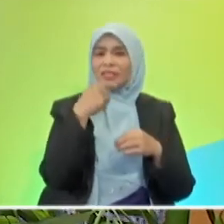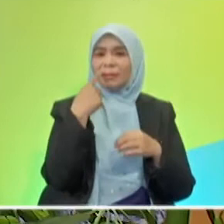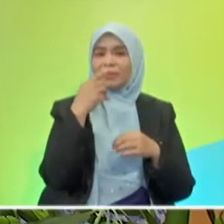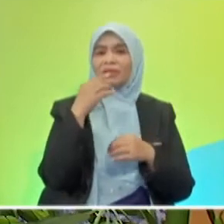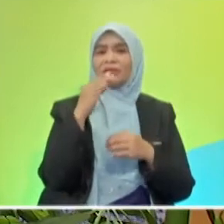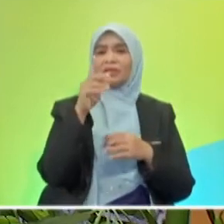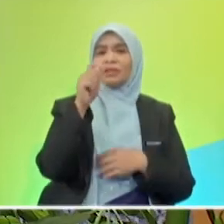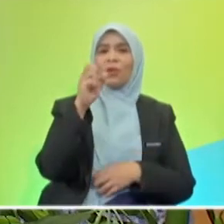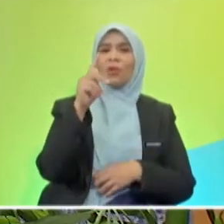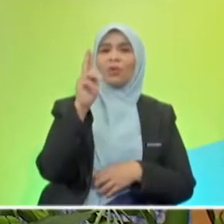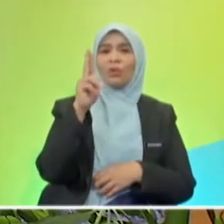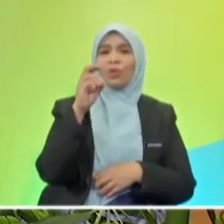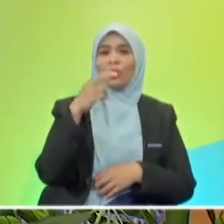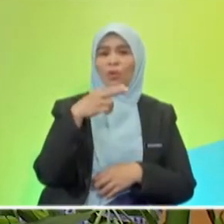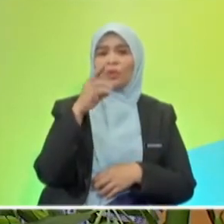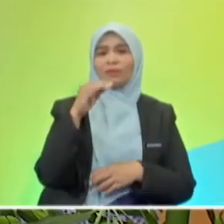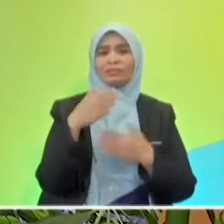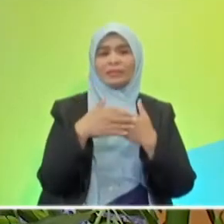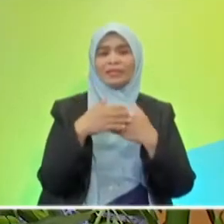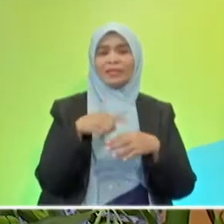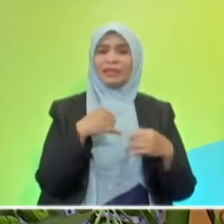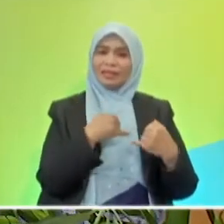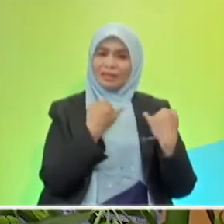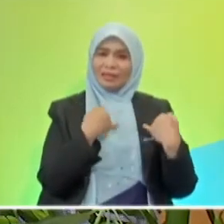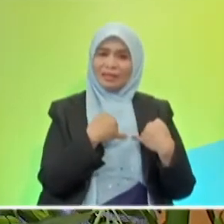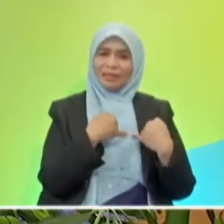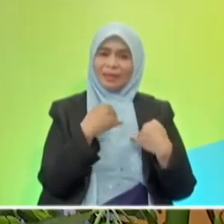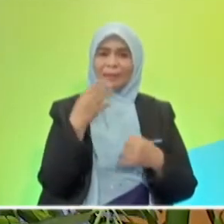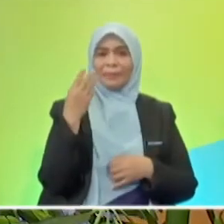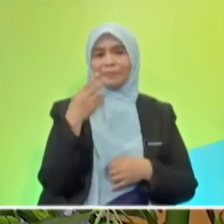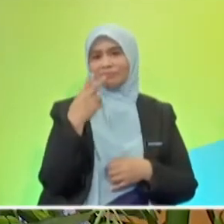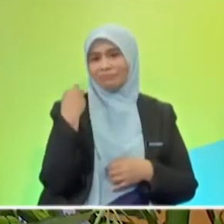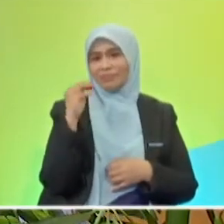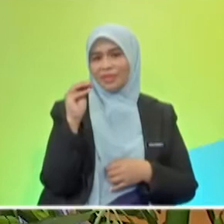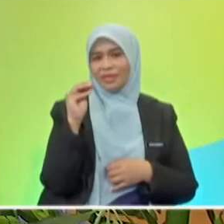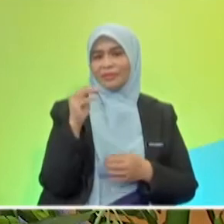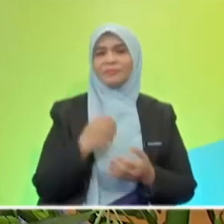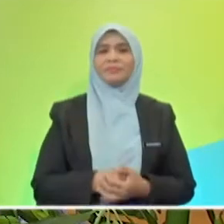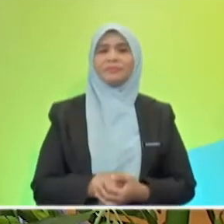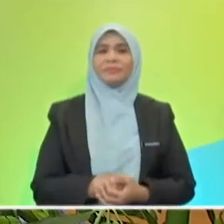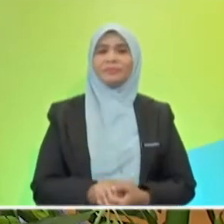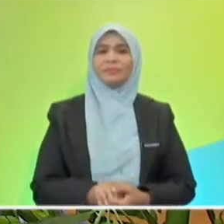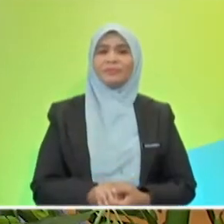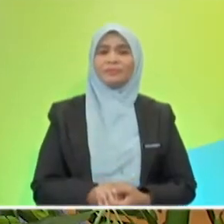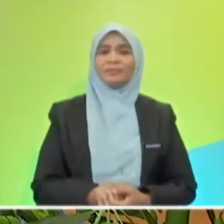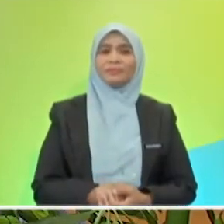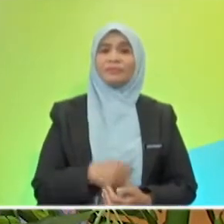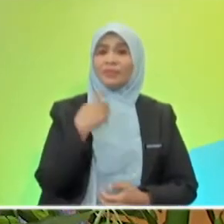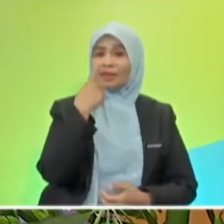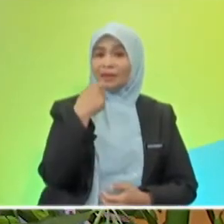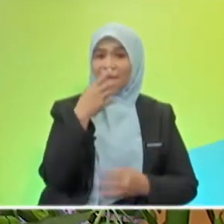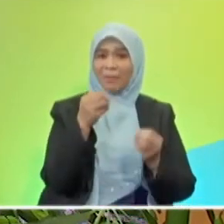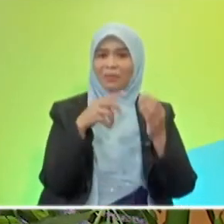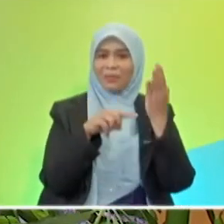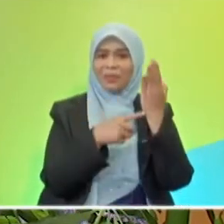tokoh yang dekat dihati mereka yang mengamalkan tuntunan number sikap benar Oke siap nak mule